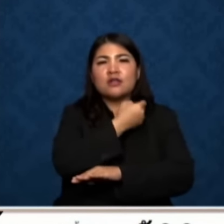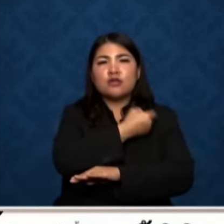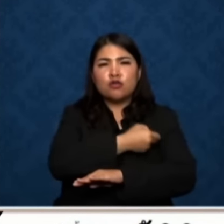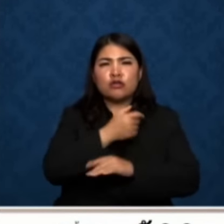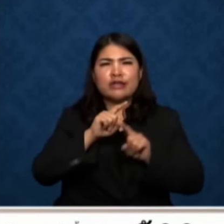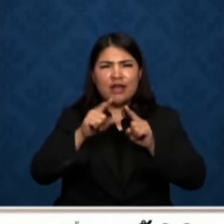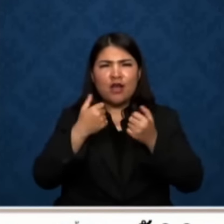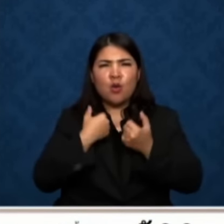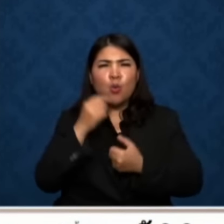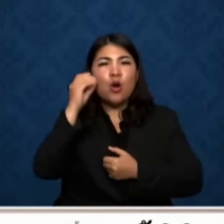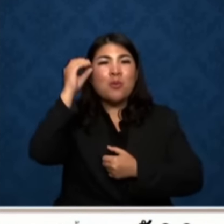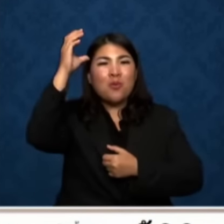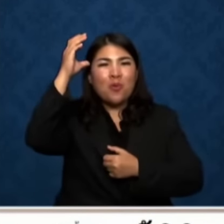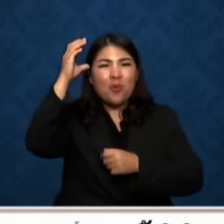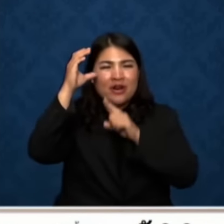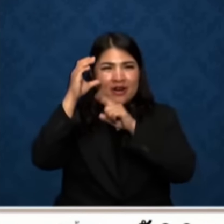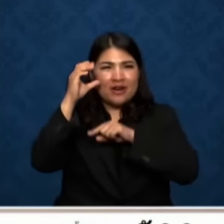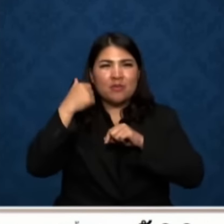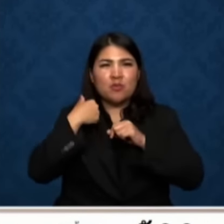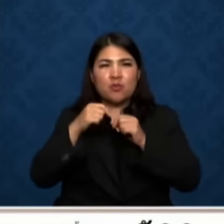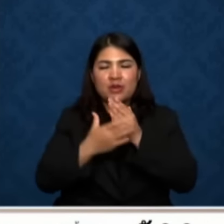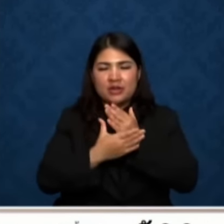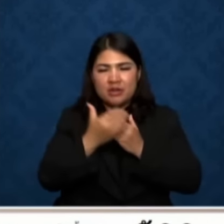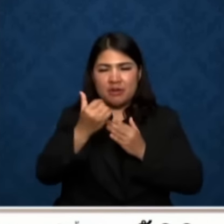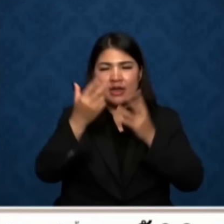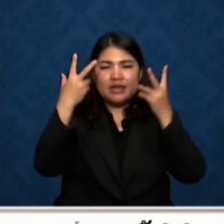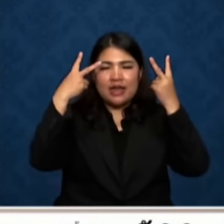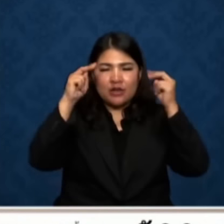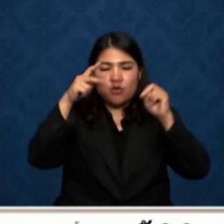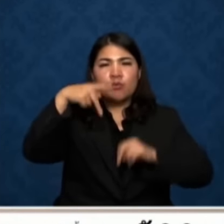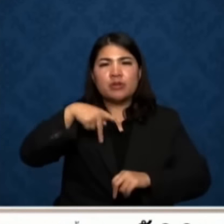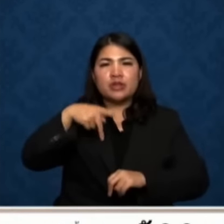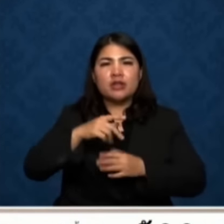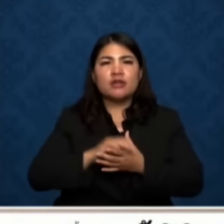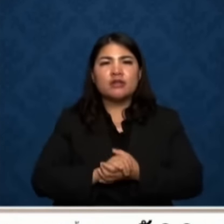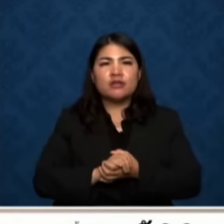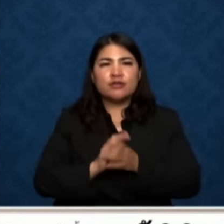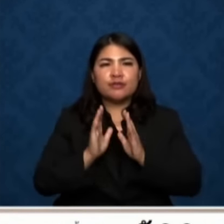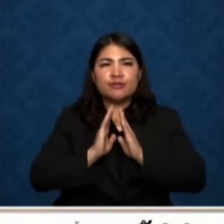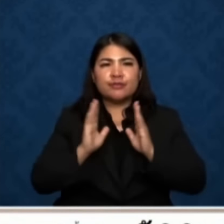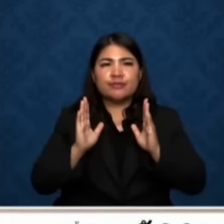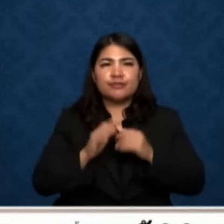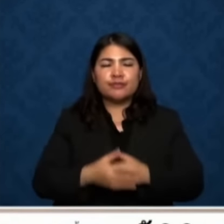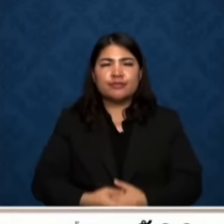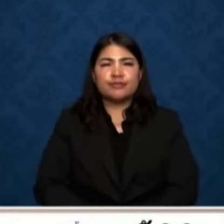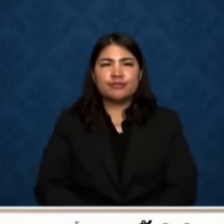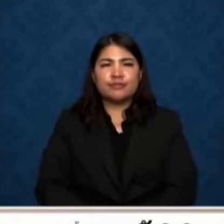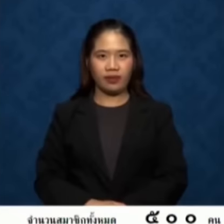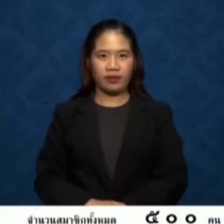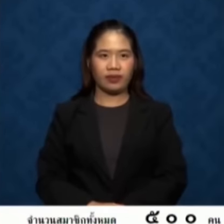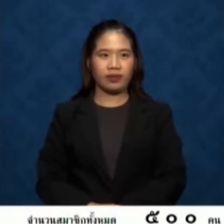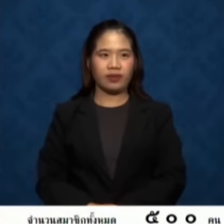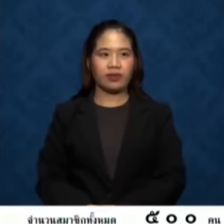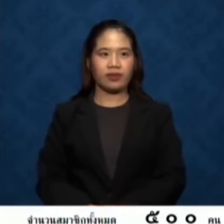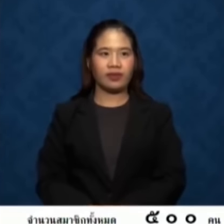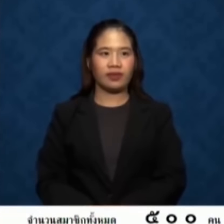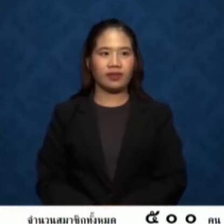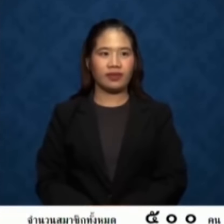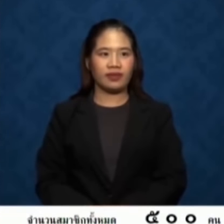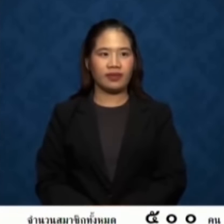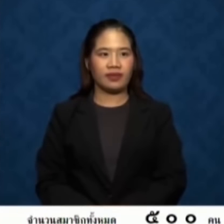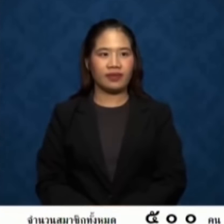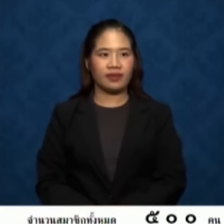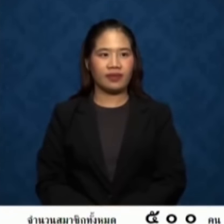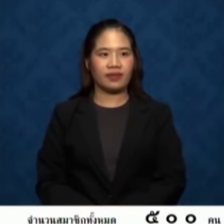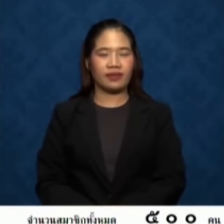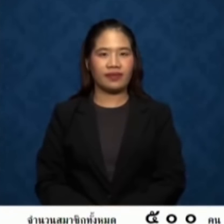ใช้นั่นก็มาจากผมเป็นสภานายกพิเศษขอบพระคุณท่านนี ้เอาละพอละนะ